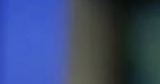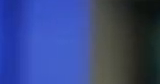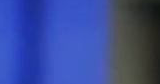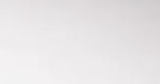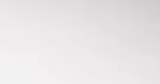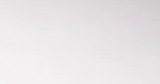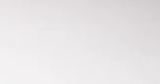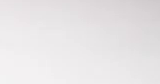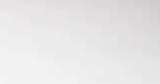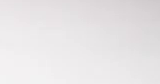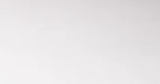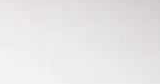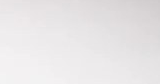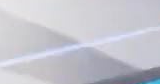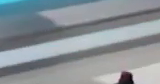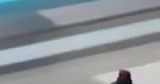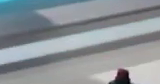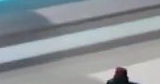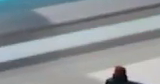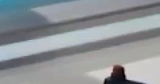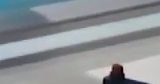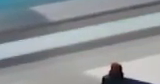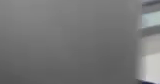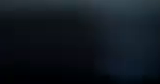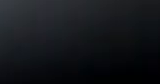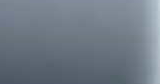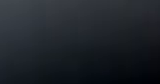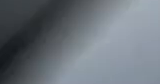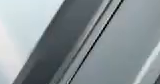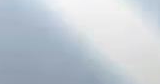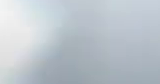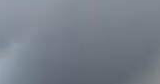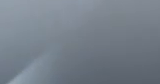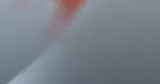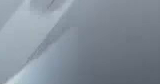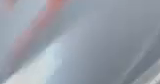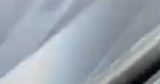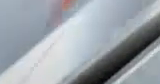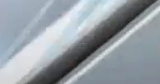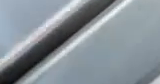live mula sa GMA Network Center. Ito ang 24 Oras.